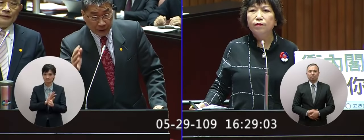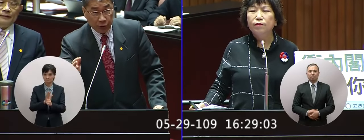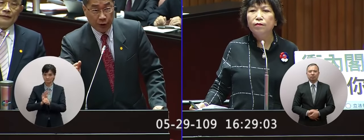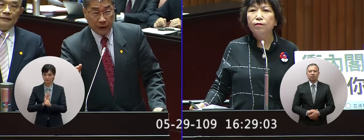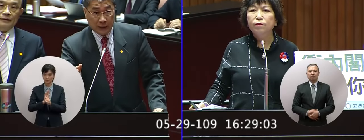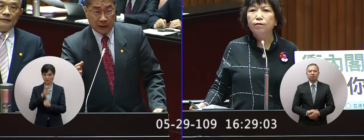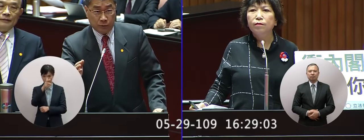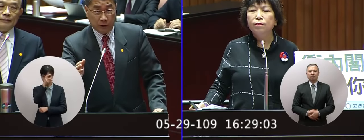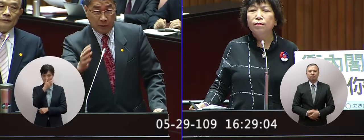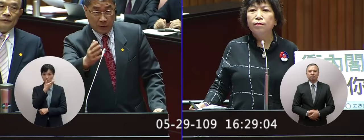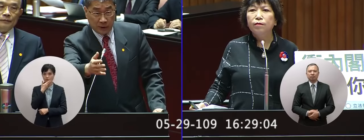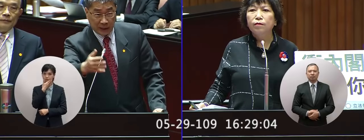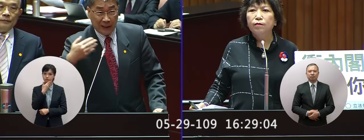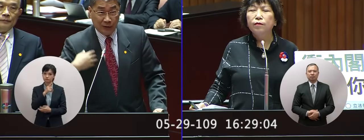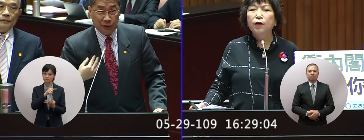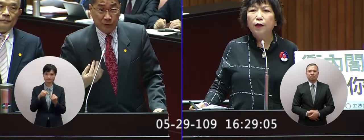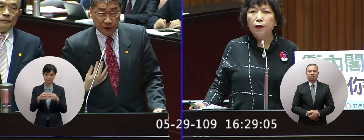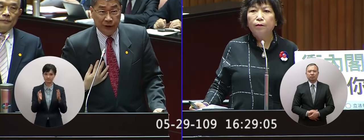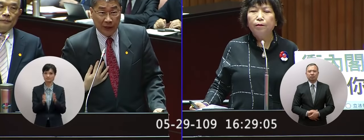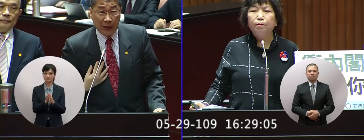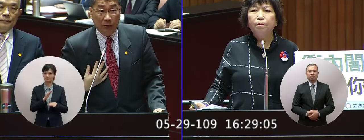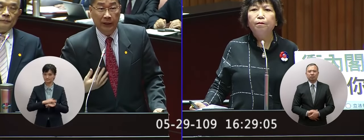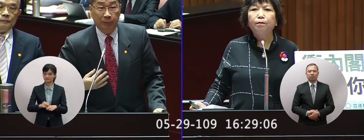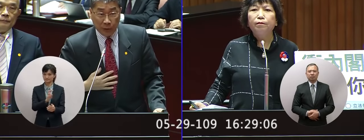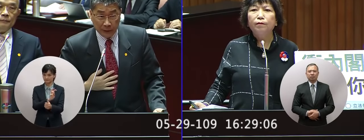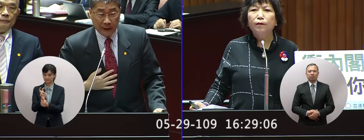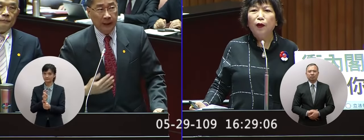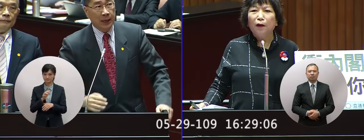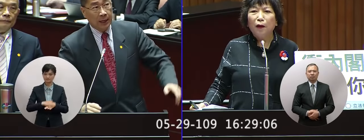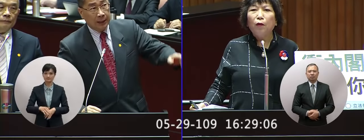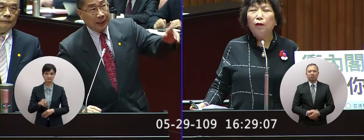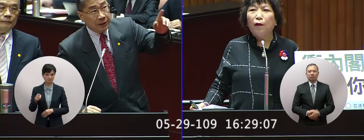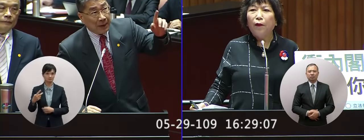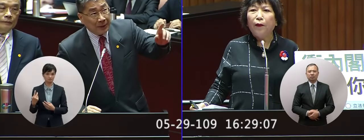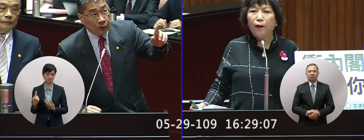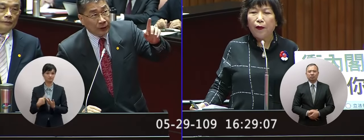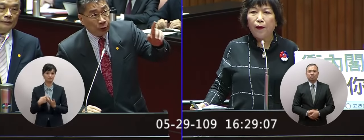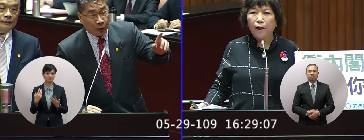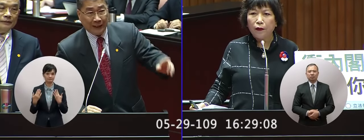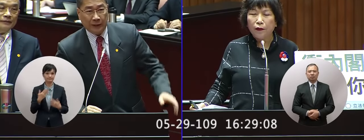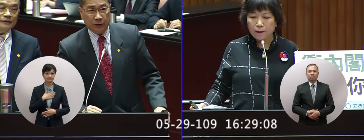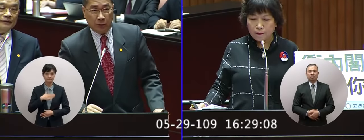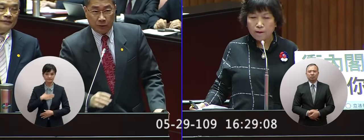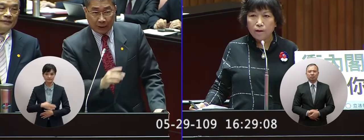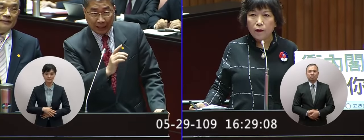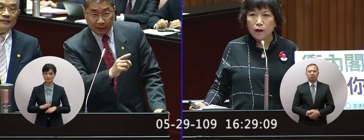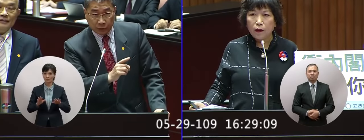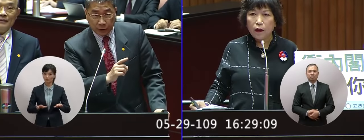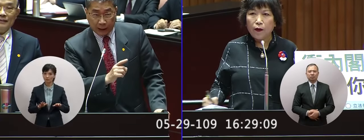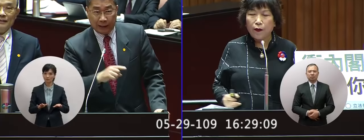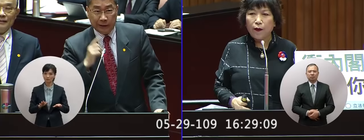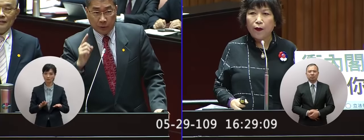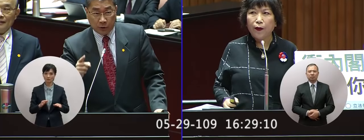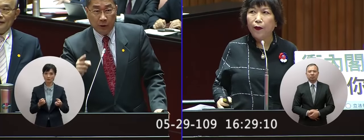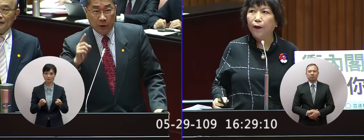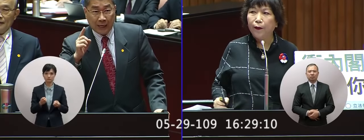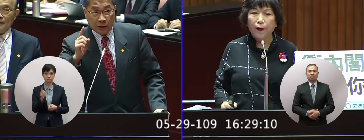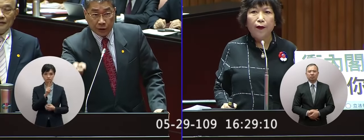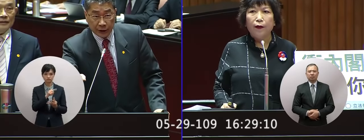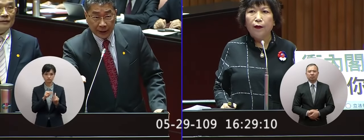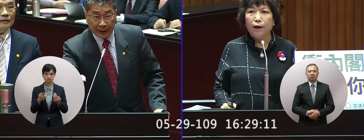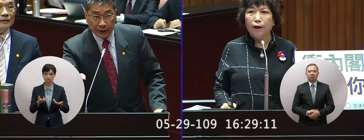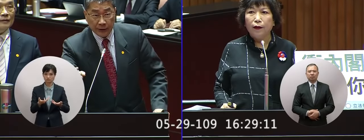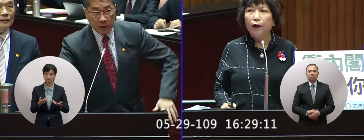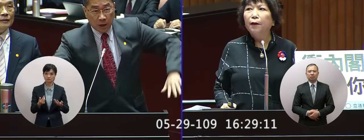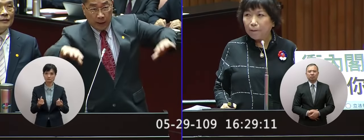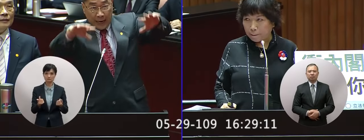利，我一定会尽全力来照顾，这个委员你应该了解我的心，这没问题。咱现在要处理有一些事情，因为看上就现在看上就跟